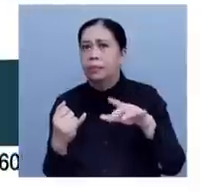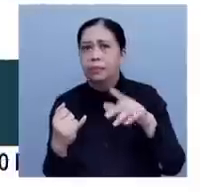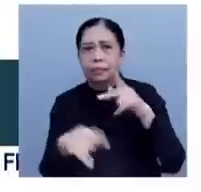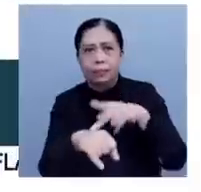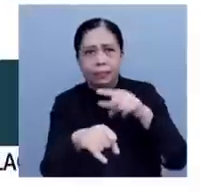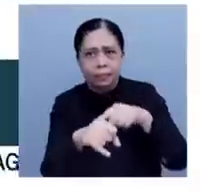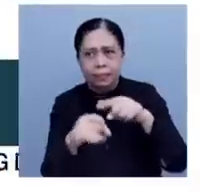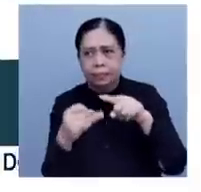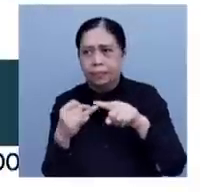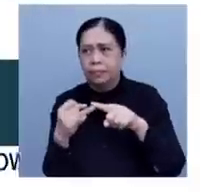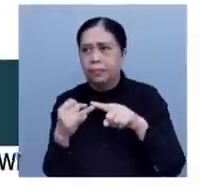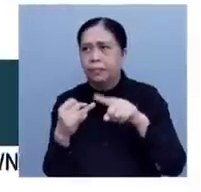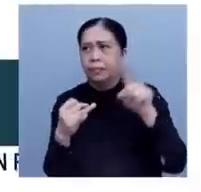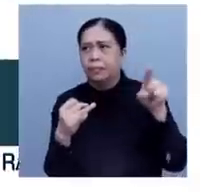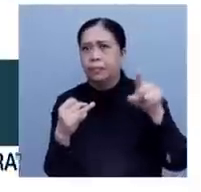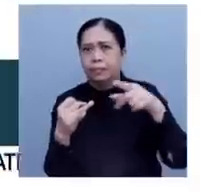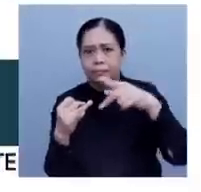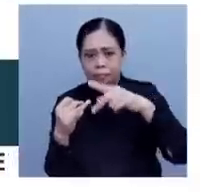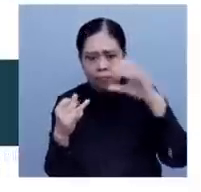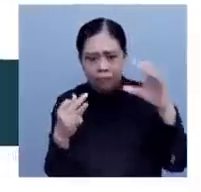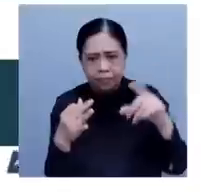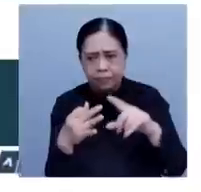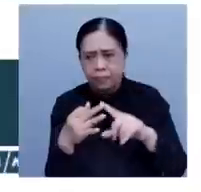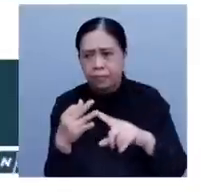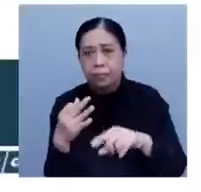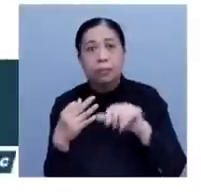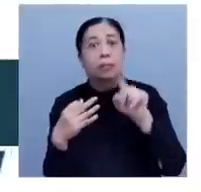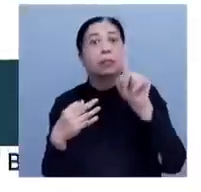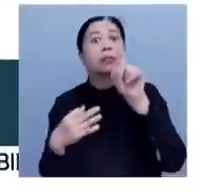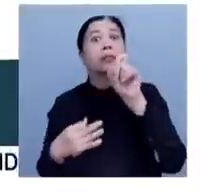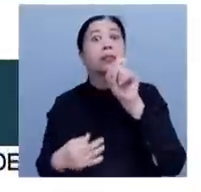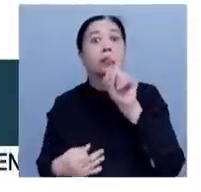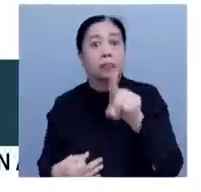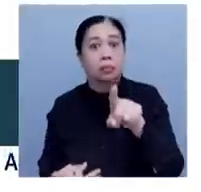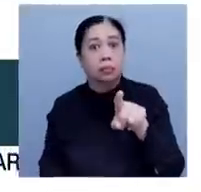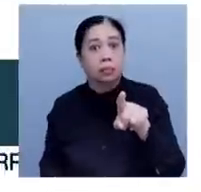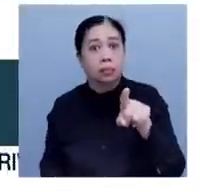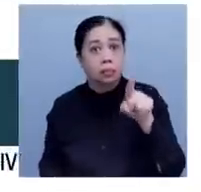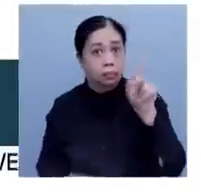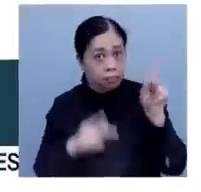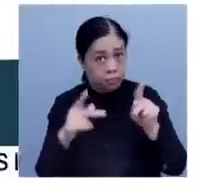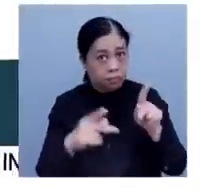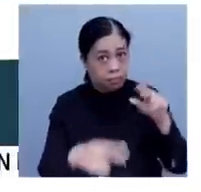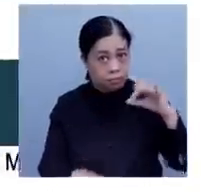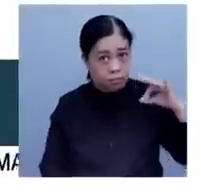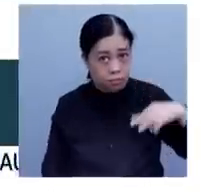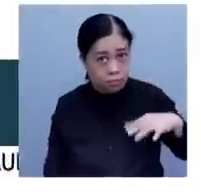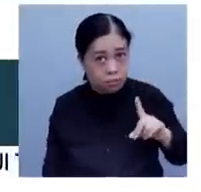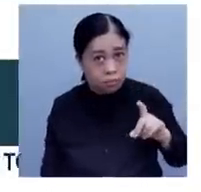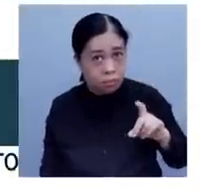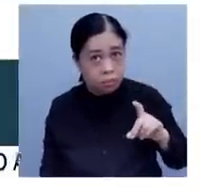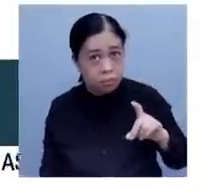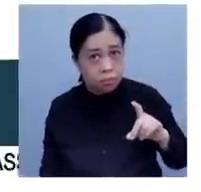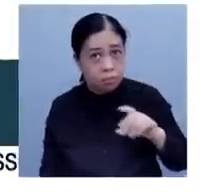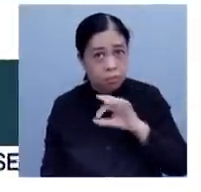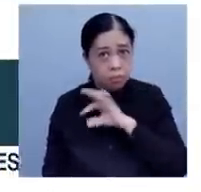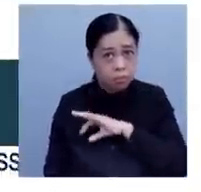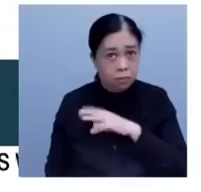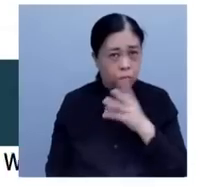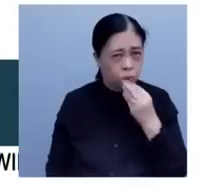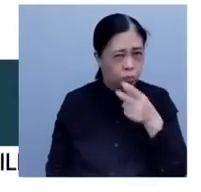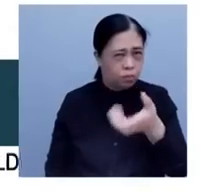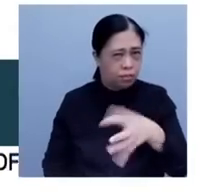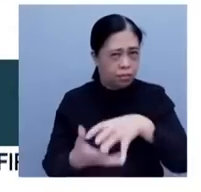Parañaque, yung sa bandang Pasay. I ask the ordinary citizen, nakinabag ba kayo dyan? O nakinabag